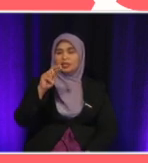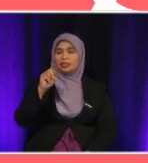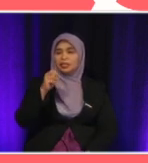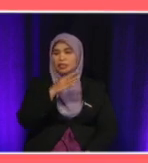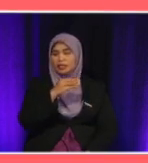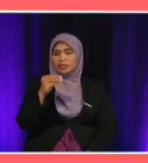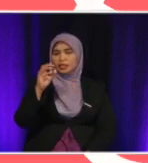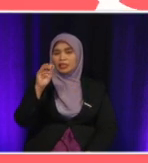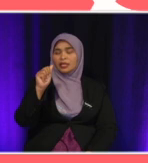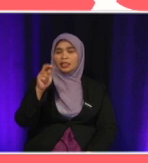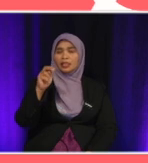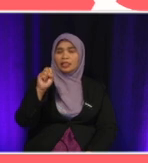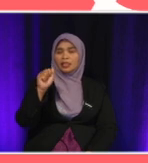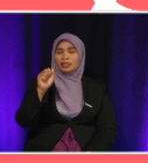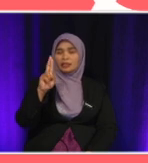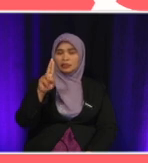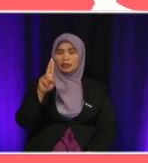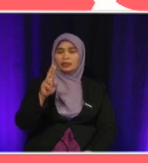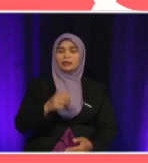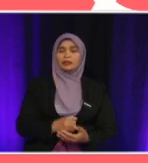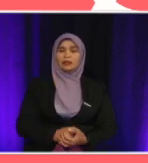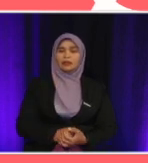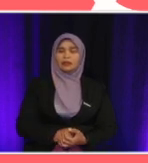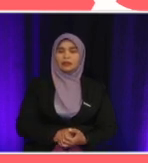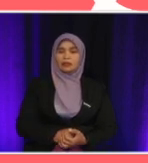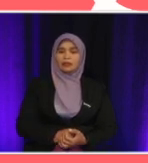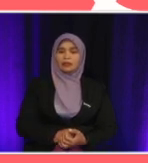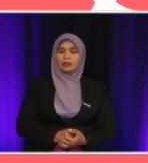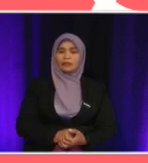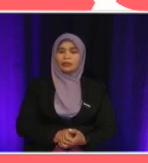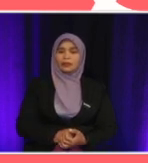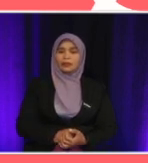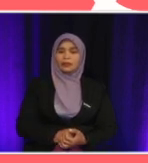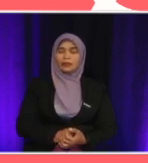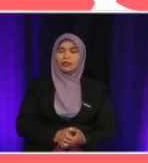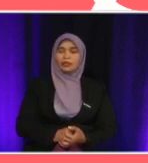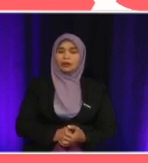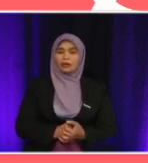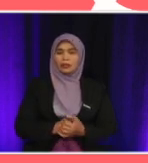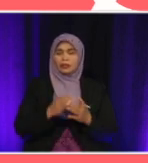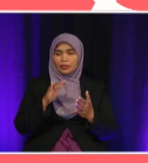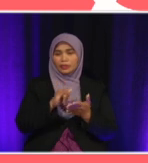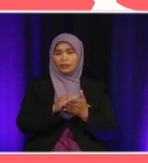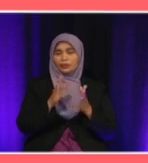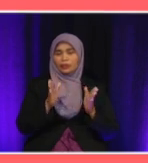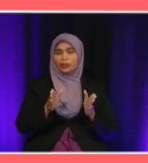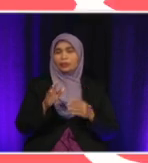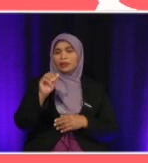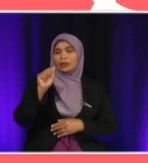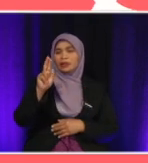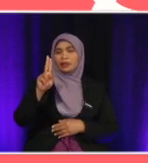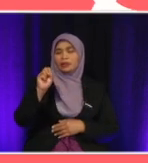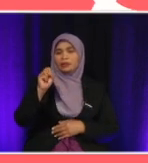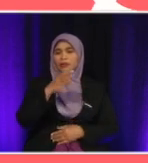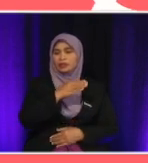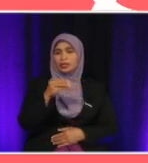Muhajirin ialah penduduk atau punya dari Mekkah dan Anshar ialah kaum Aus dan khazraj oke bagus